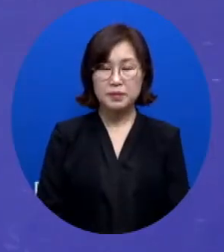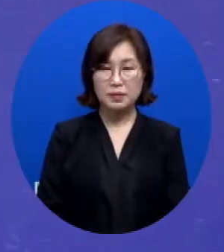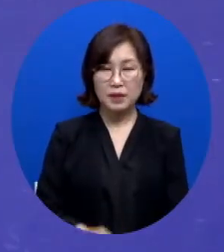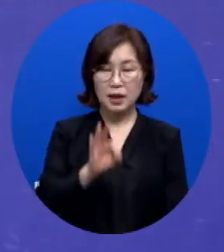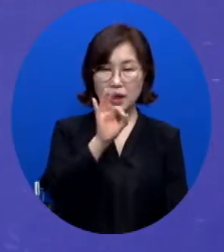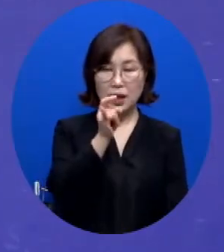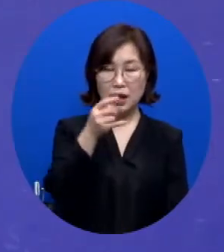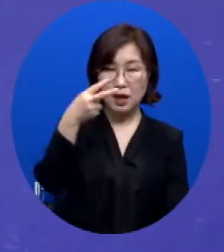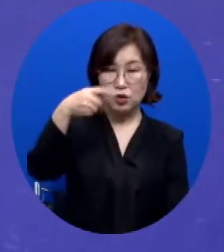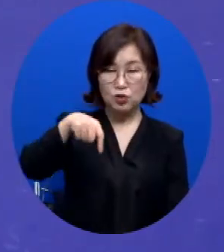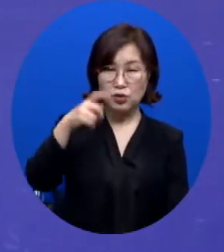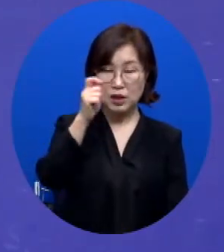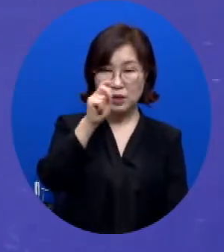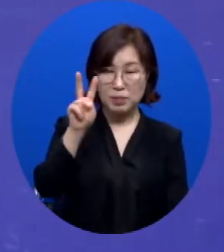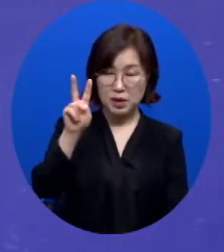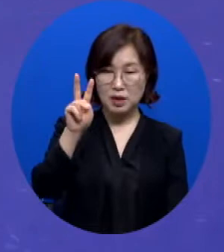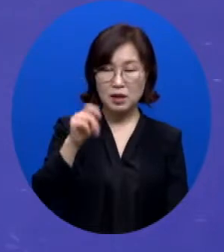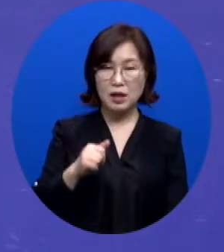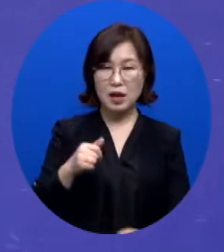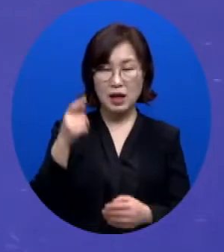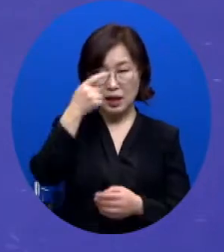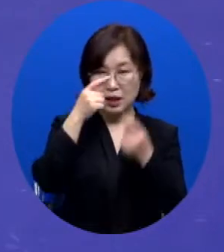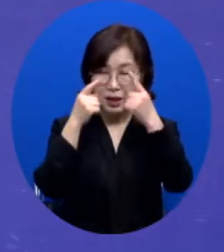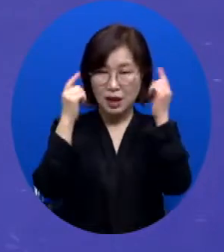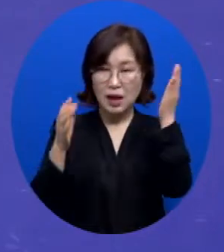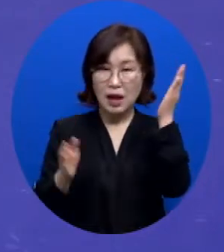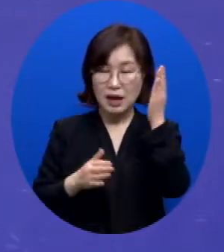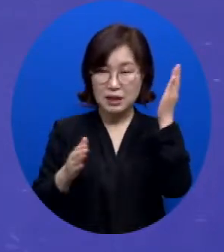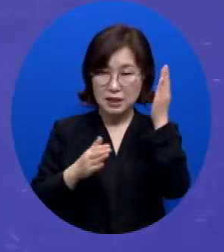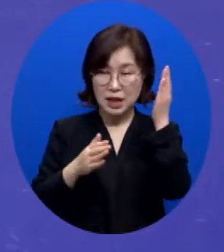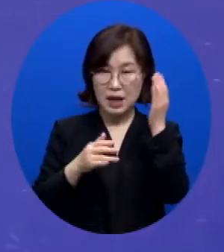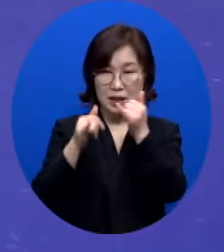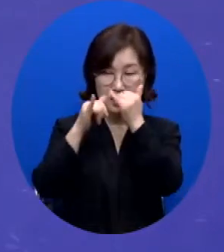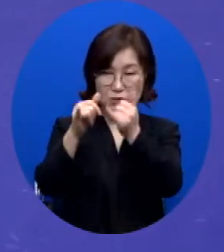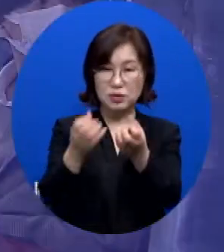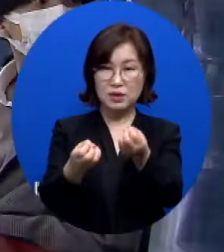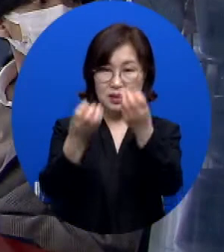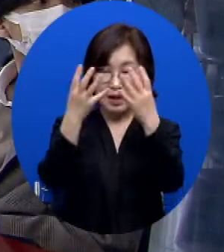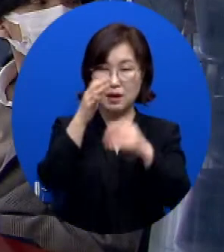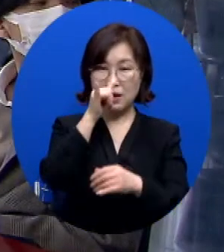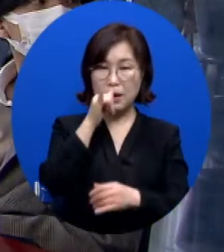에듀TV가 2회 전국 대학생 미디어 공모전 시상식을 개최했습니다.